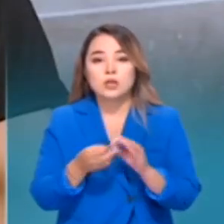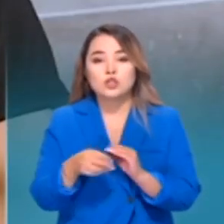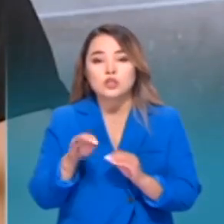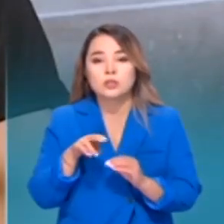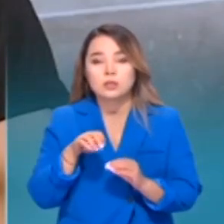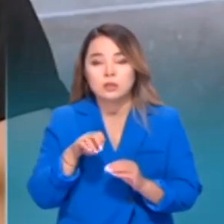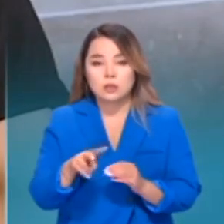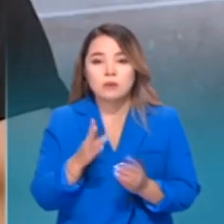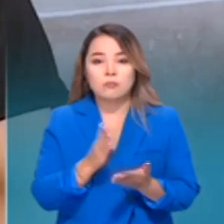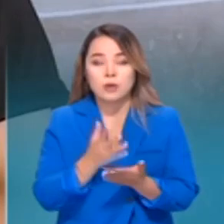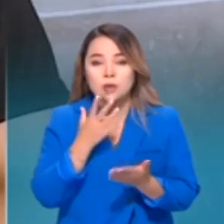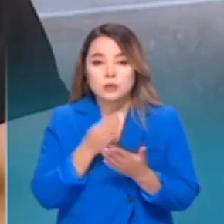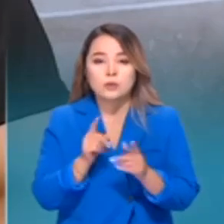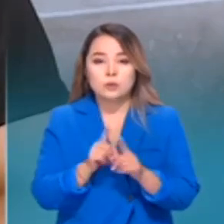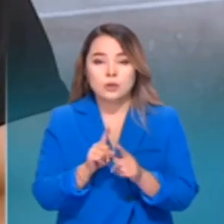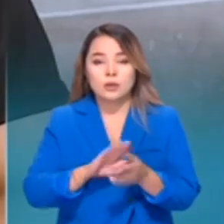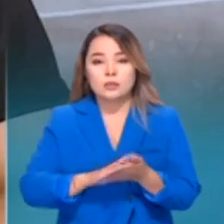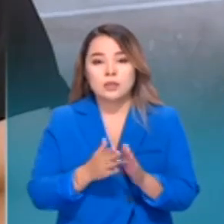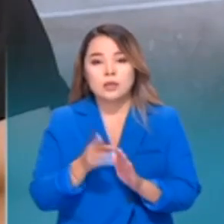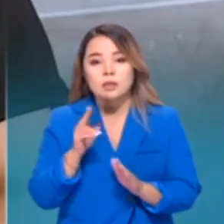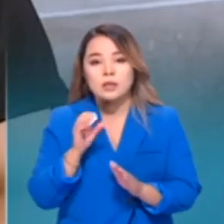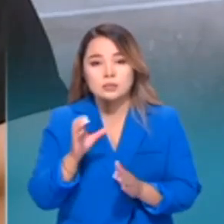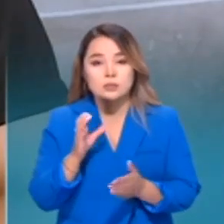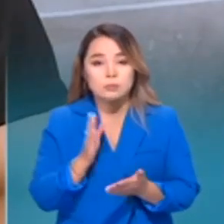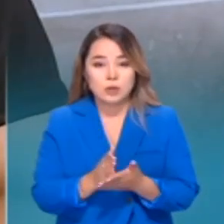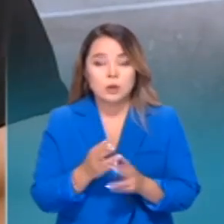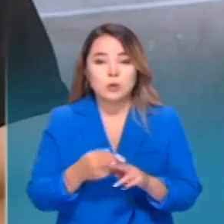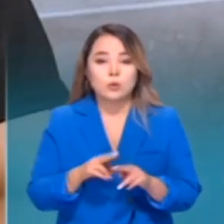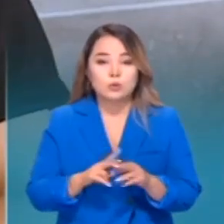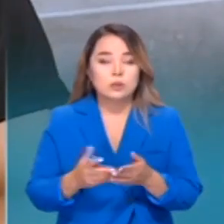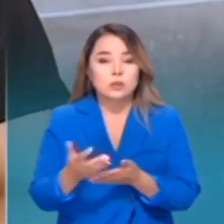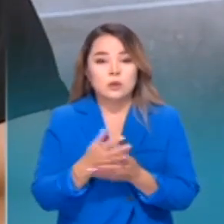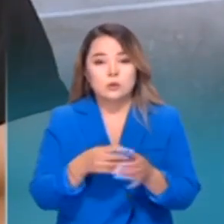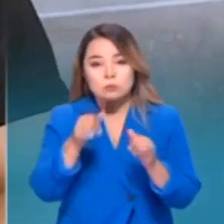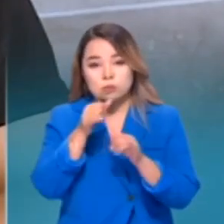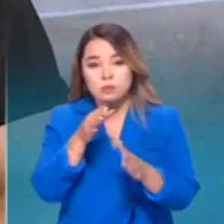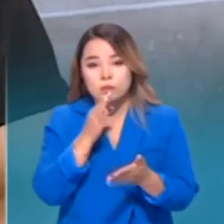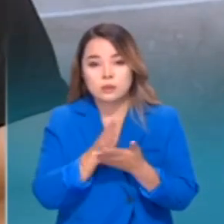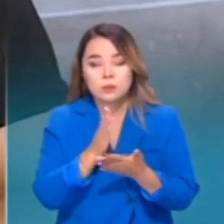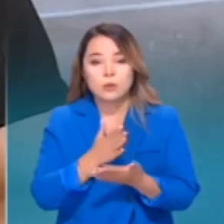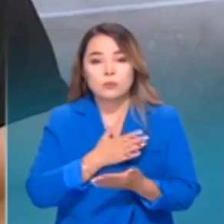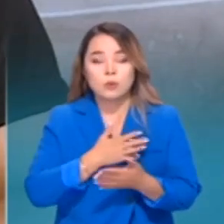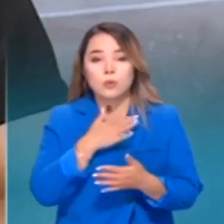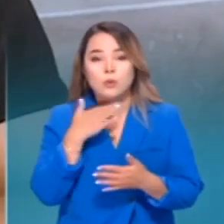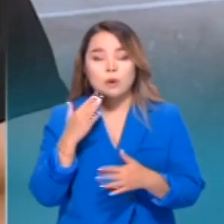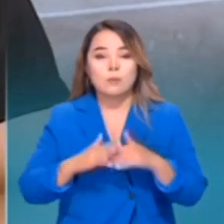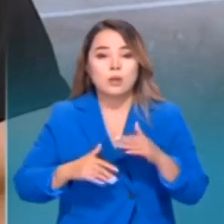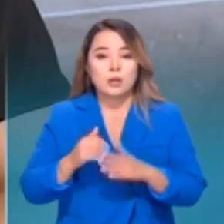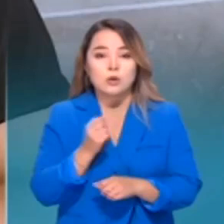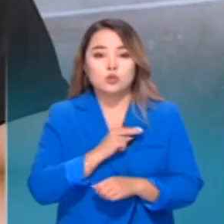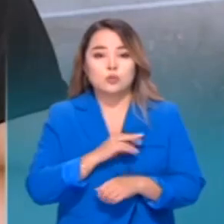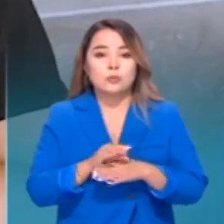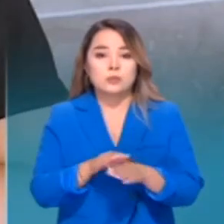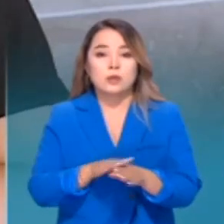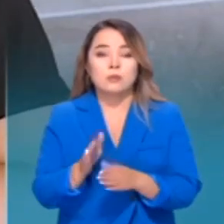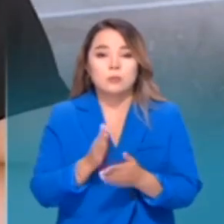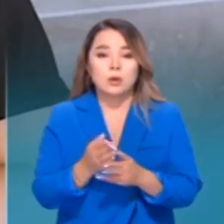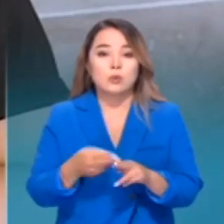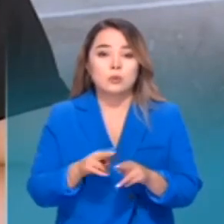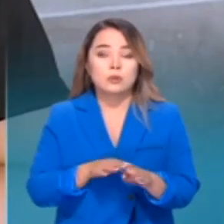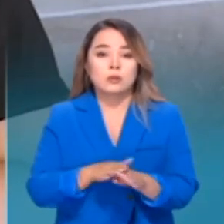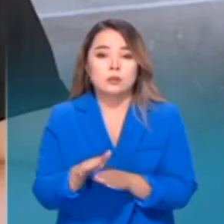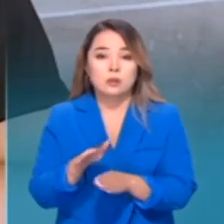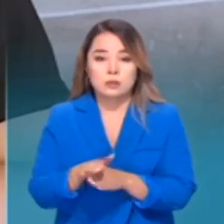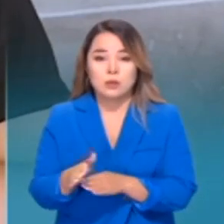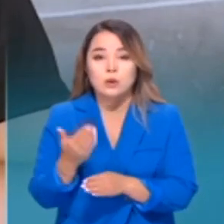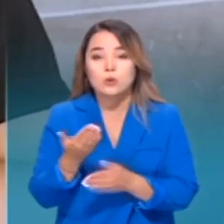First Content бойынша кейс бар, бірақ мен ол кейстерді жинақтай алмай отырым. Менде көп практикалық жұмыс бар деп едім. Мен осының үстіне жұмыс атқарым